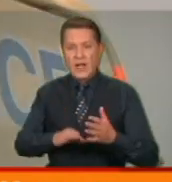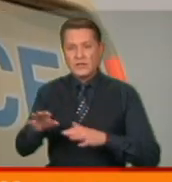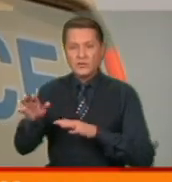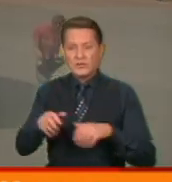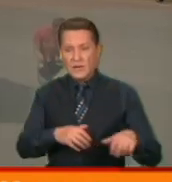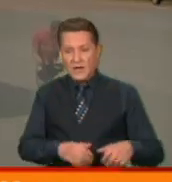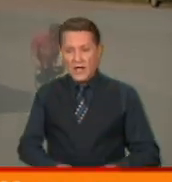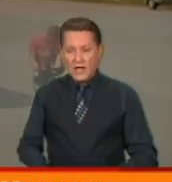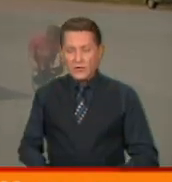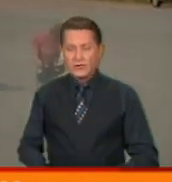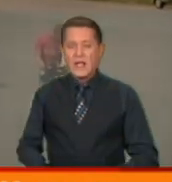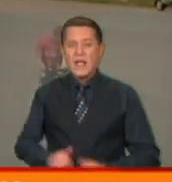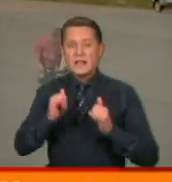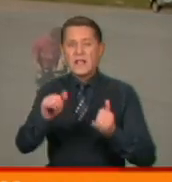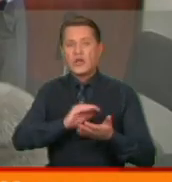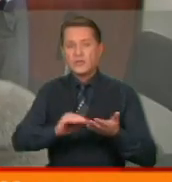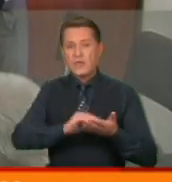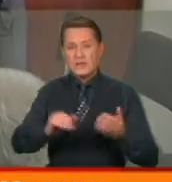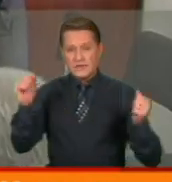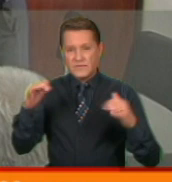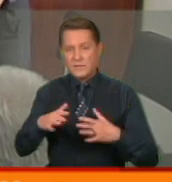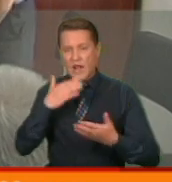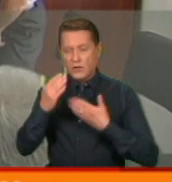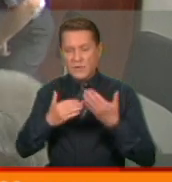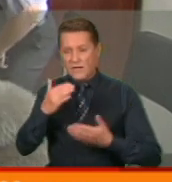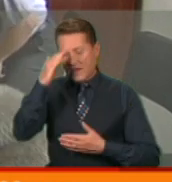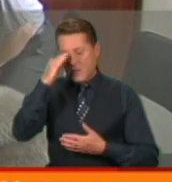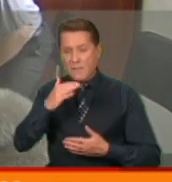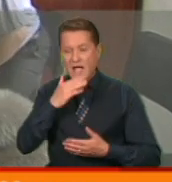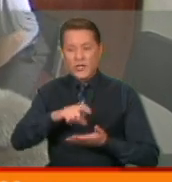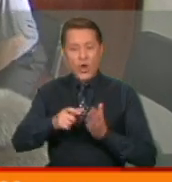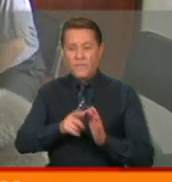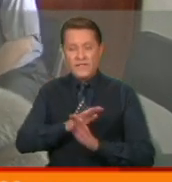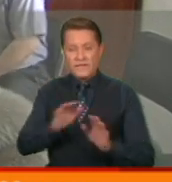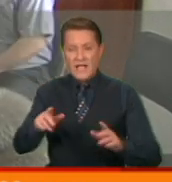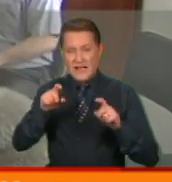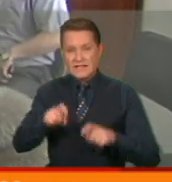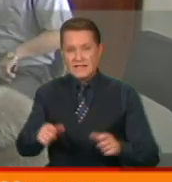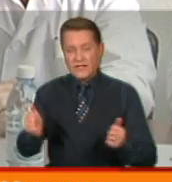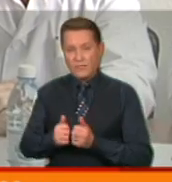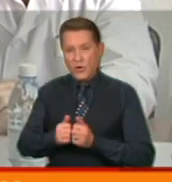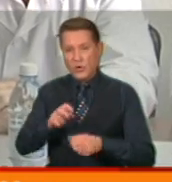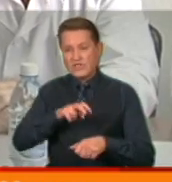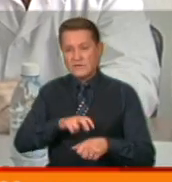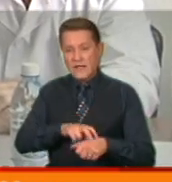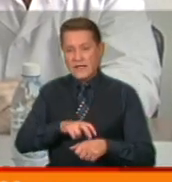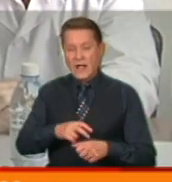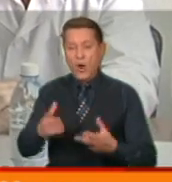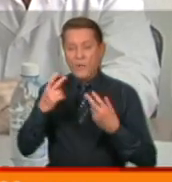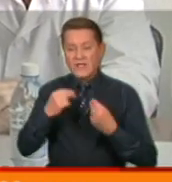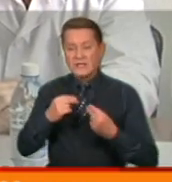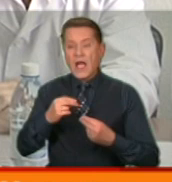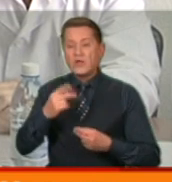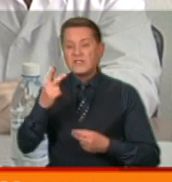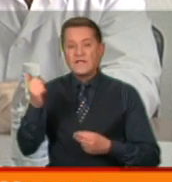столичний госпіталь. І для журналістів збирають брифінг. Тепер батько Сашка не в залі, а сидить поруч з медиками і посадовцями. Обіцяє за 2 тижні